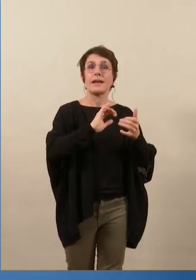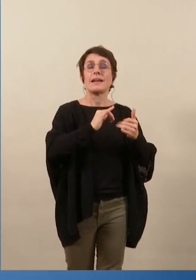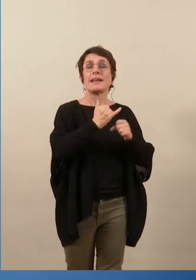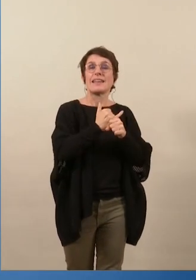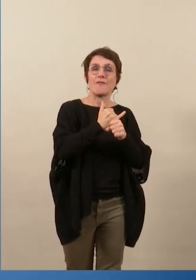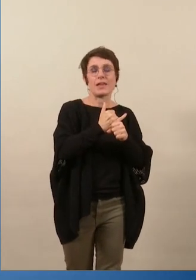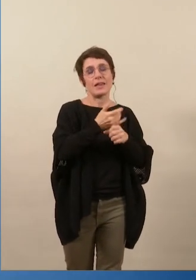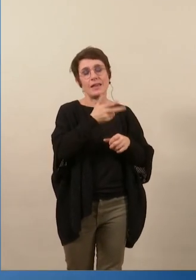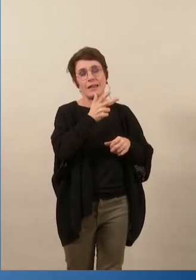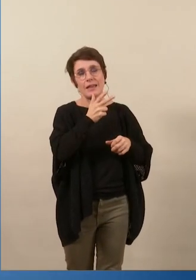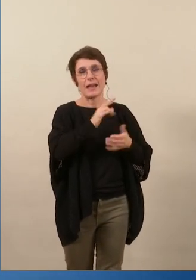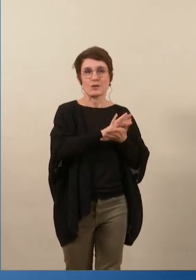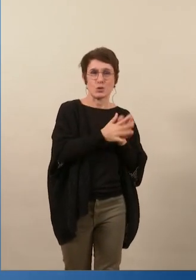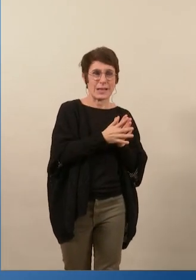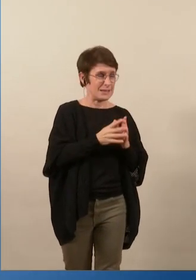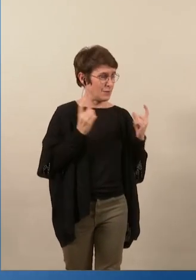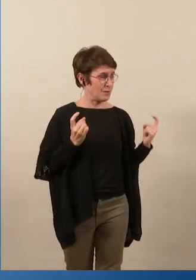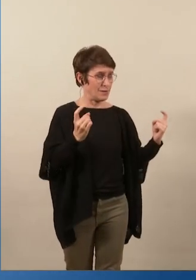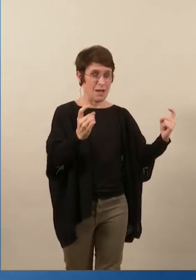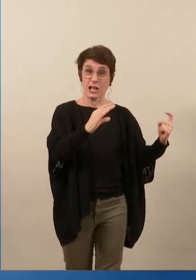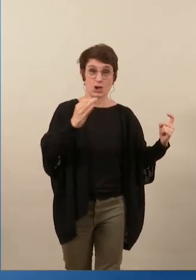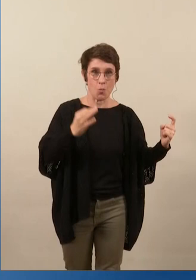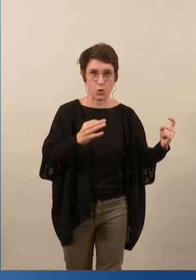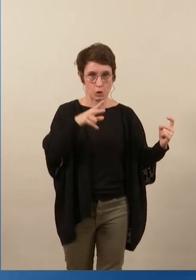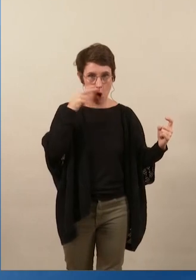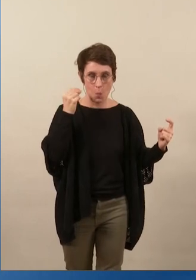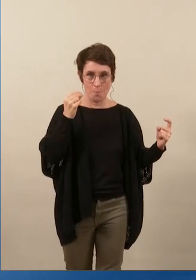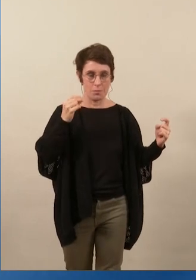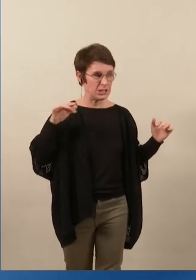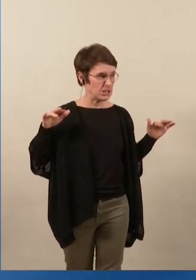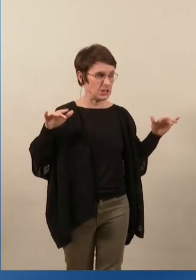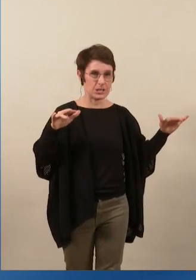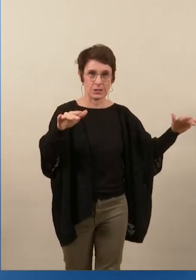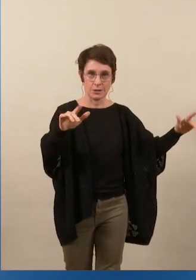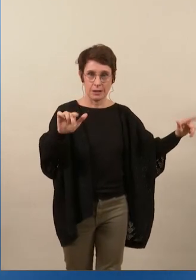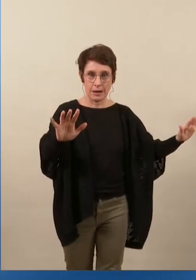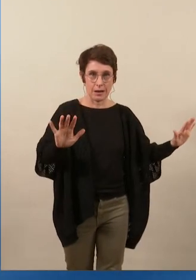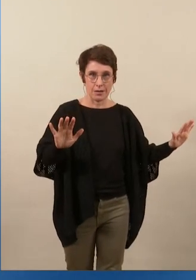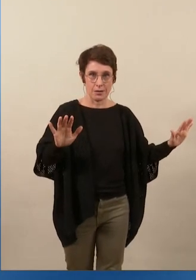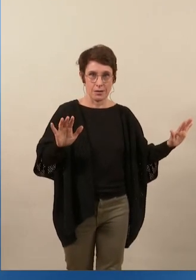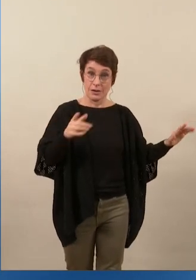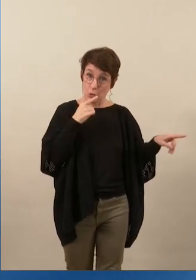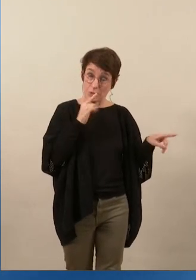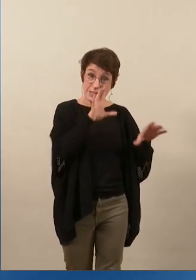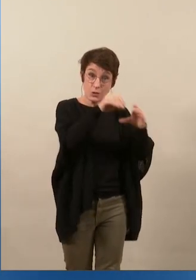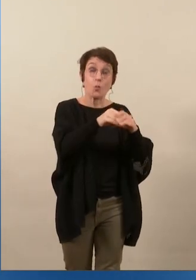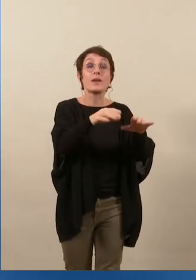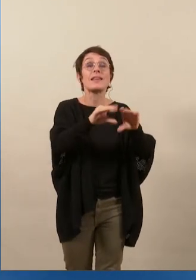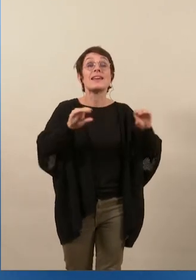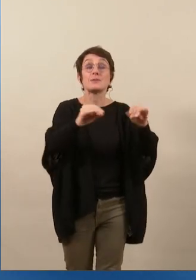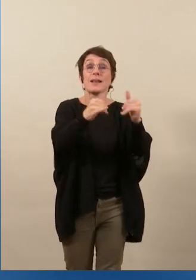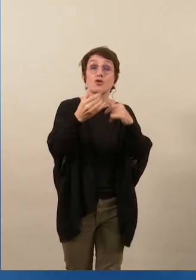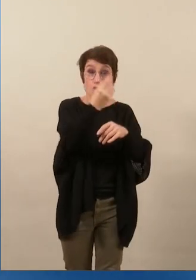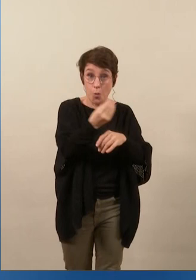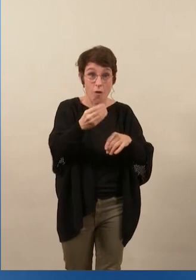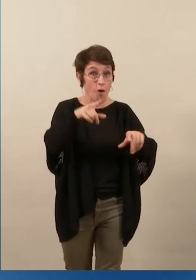fréquenté exclusivement par des hommes que l'été les terrasse débordent jusque dans les espaces réservés aux jeux pour enfants et qui a